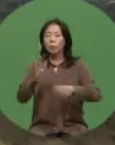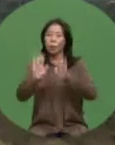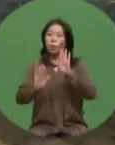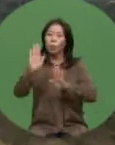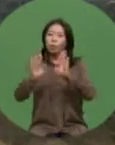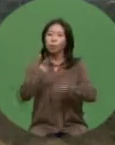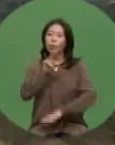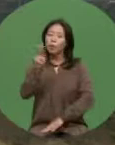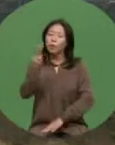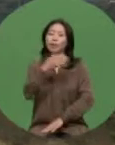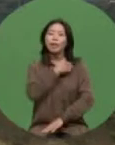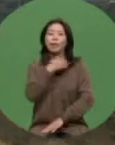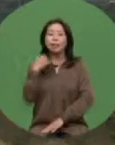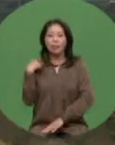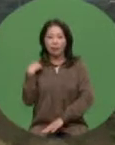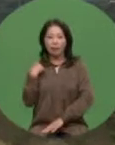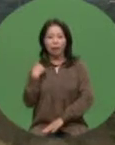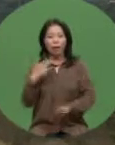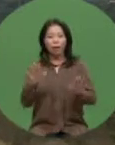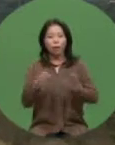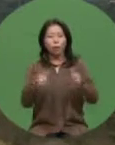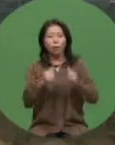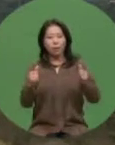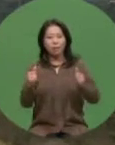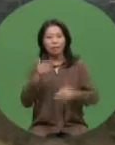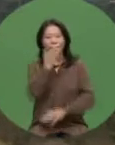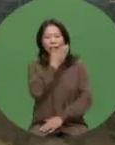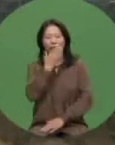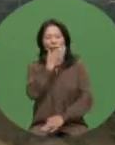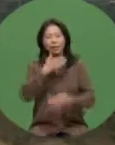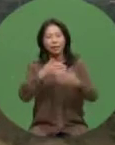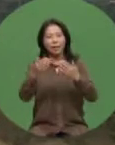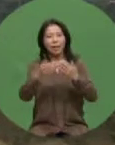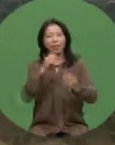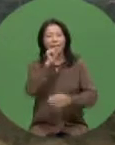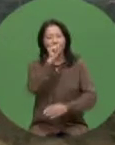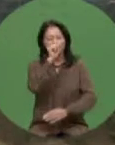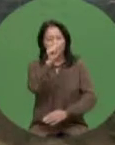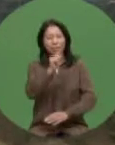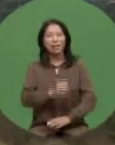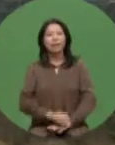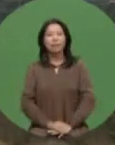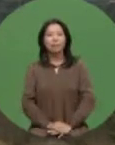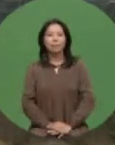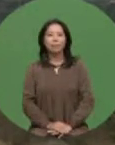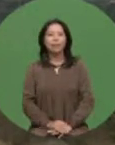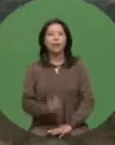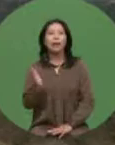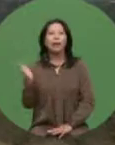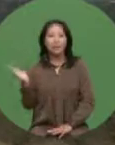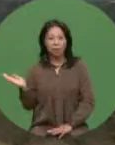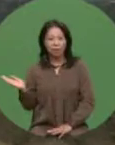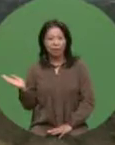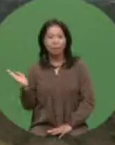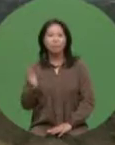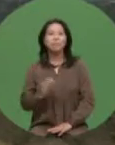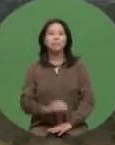ちにとってとても貴重な経験となったようです。では続いての話題です